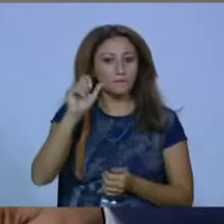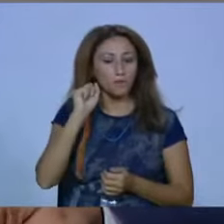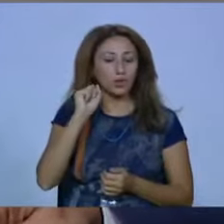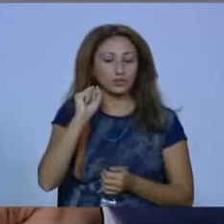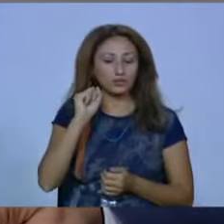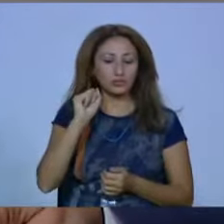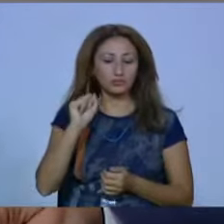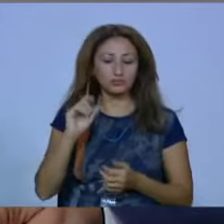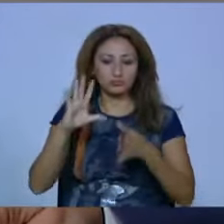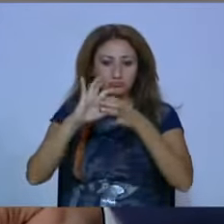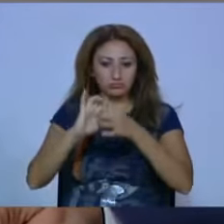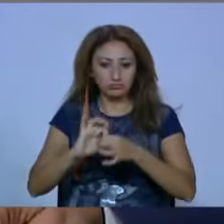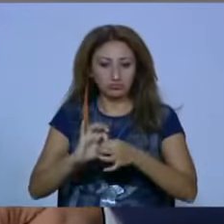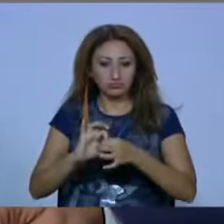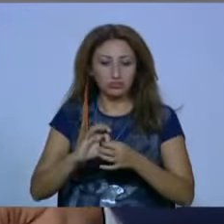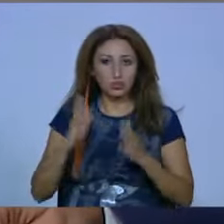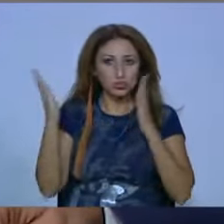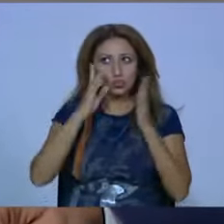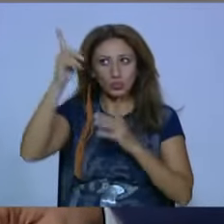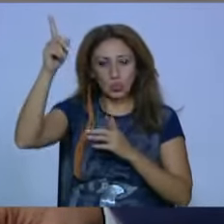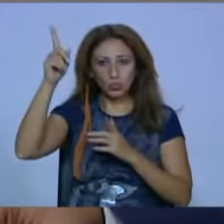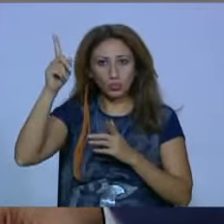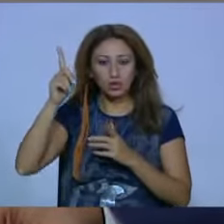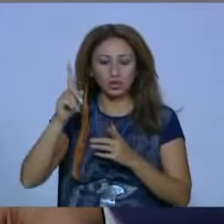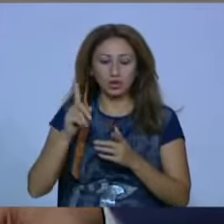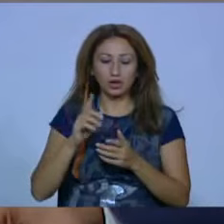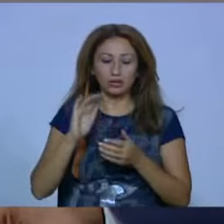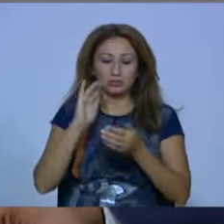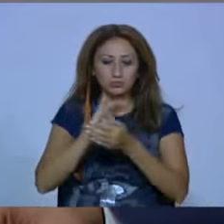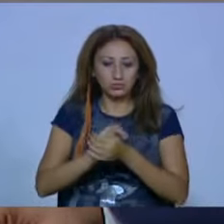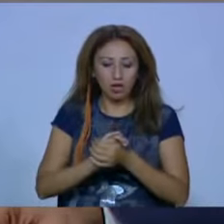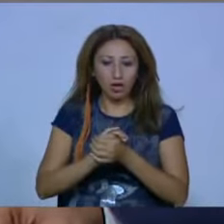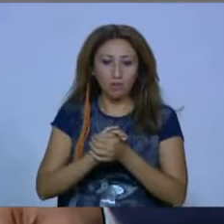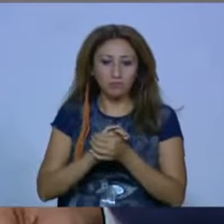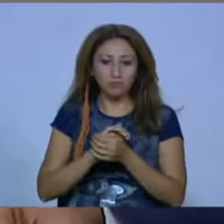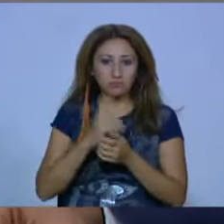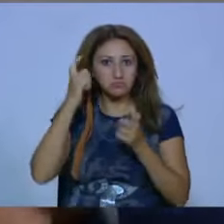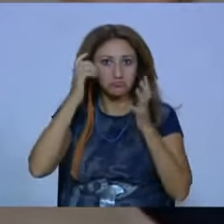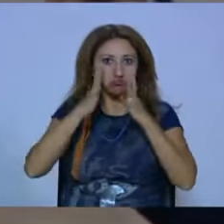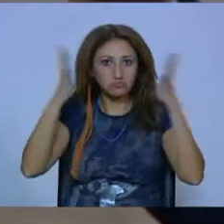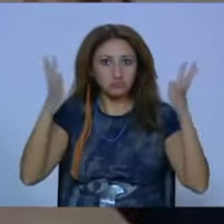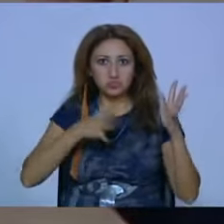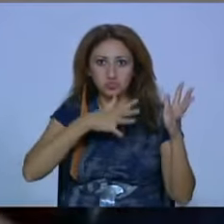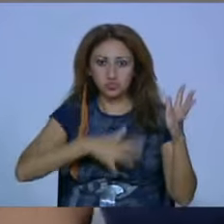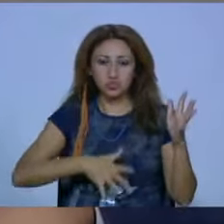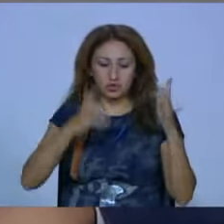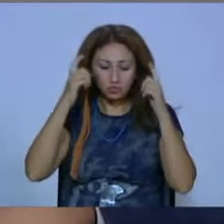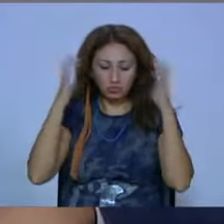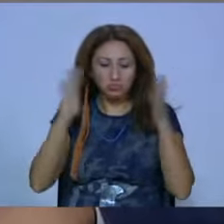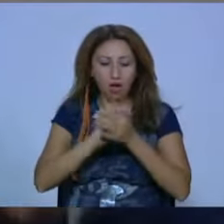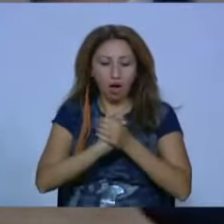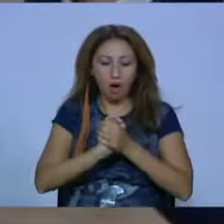بيه، وكان لما بينزل المدينة المنورة ينزل له جدة يزور العالم كبير، عالم من علماء، عارفه